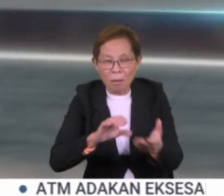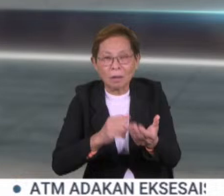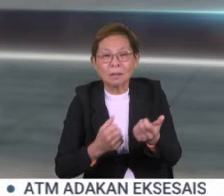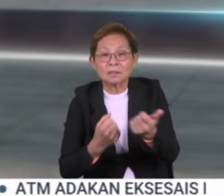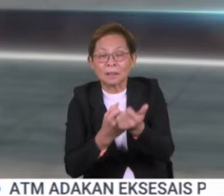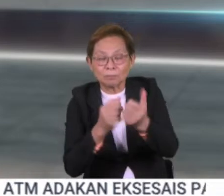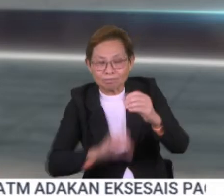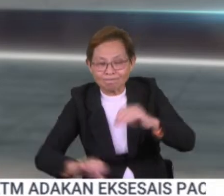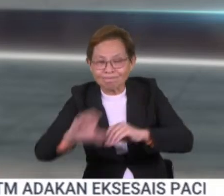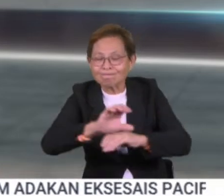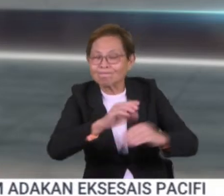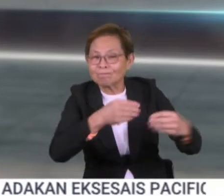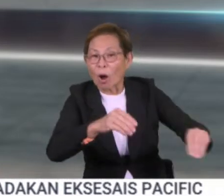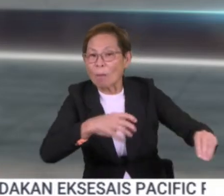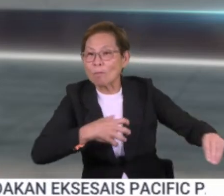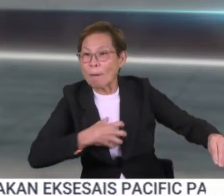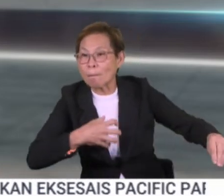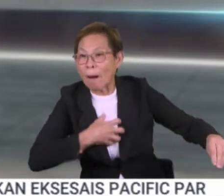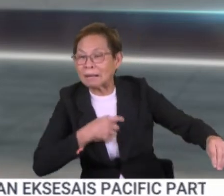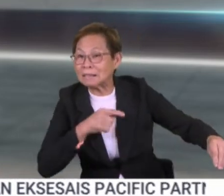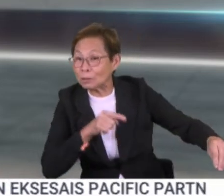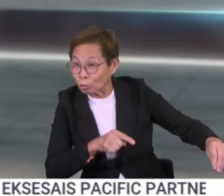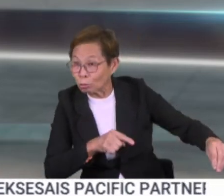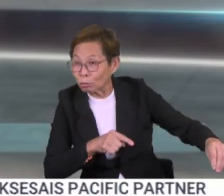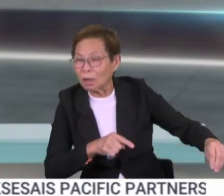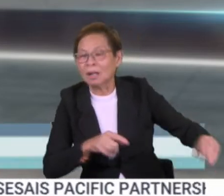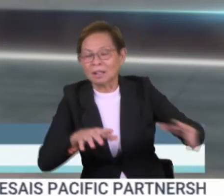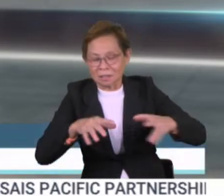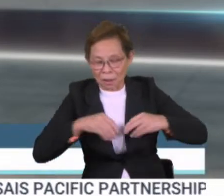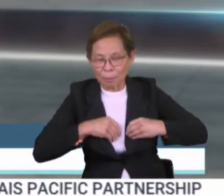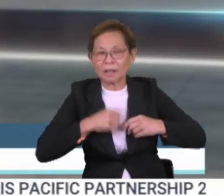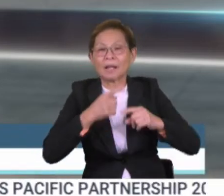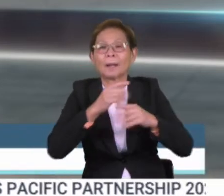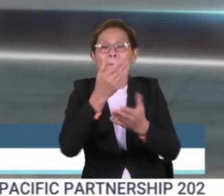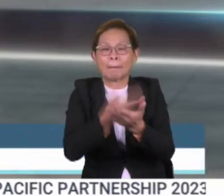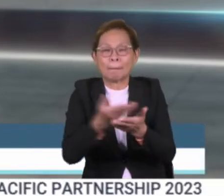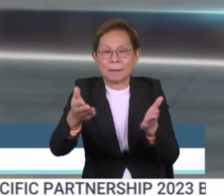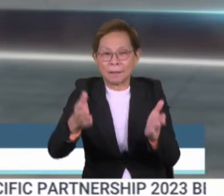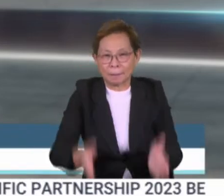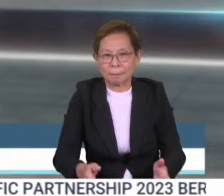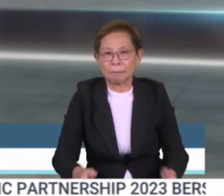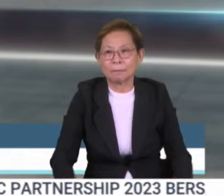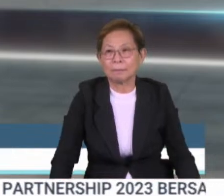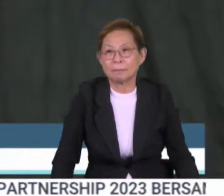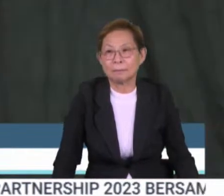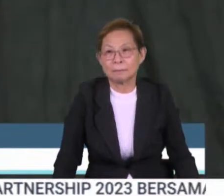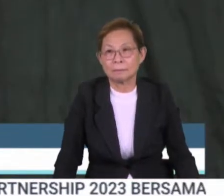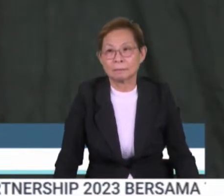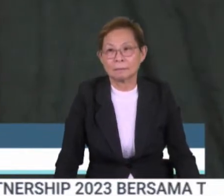di pasaran. Aduan berhubung perkara tersebut diterima daripada pengguna.